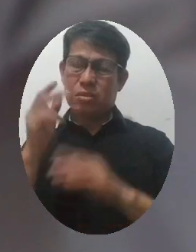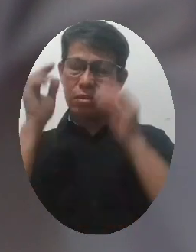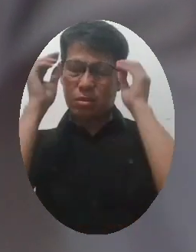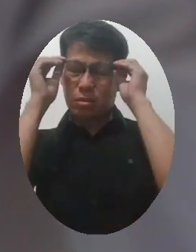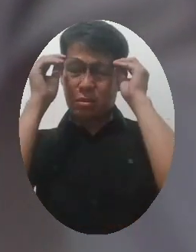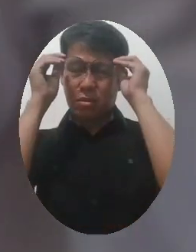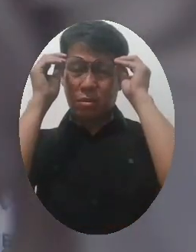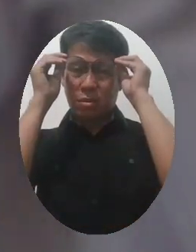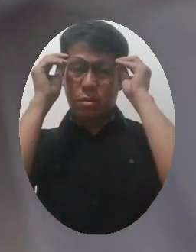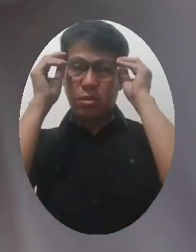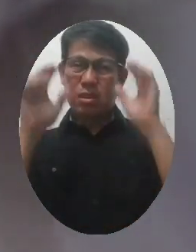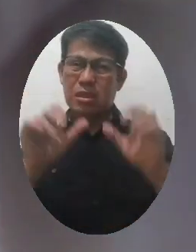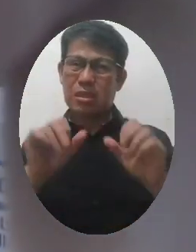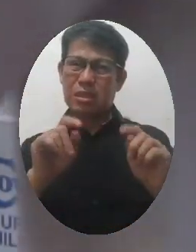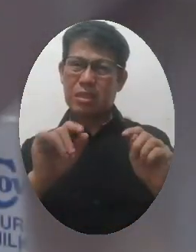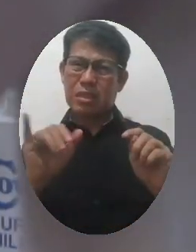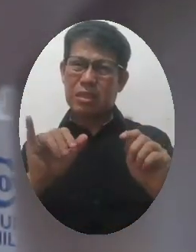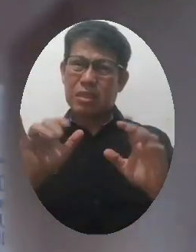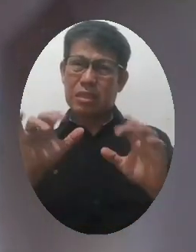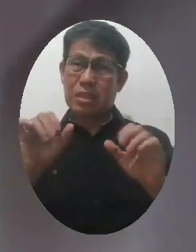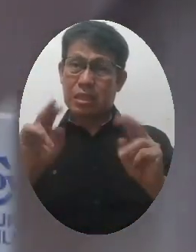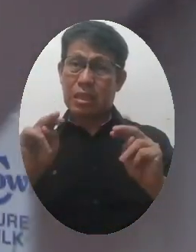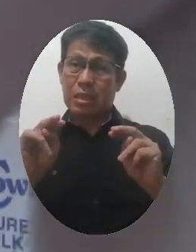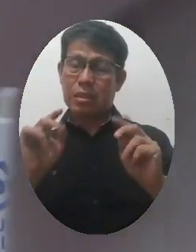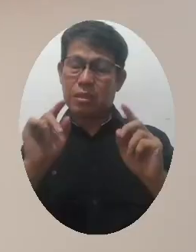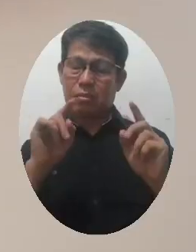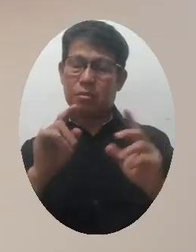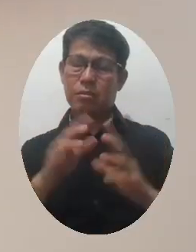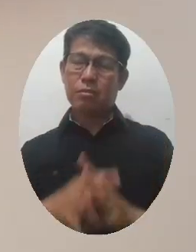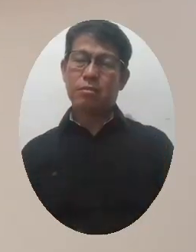ang ekstrang pasok niya, Saturday, Sunday.